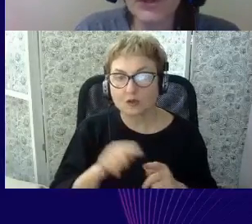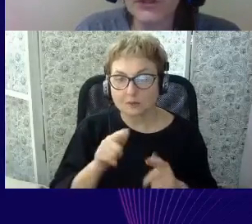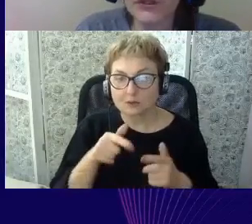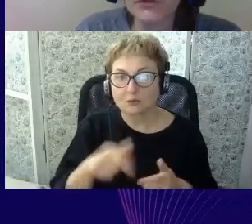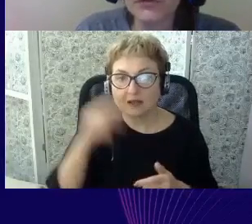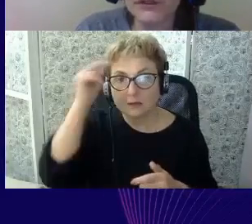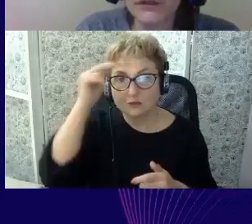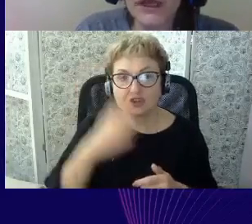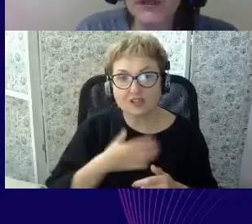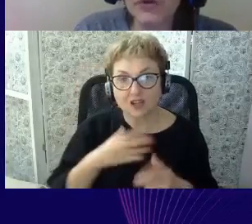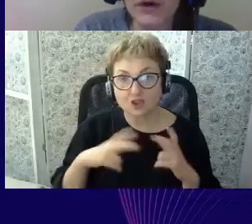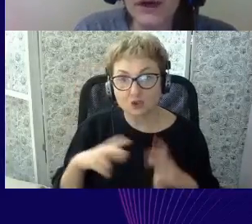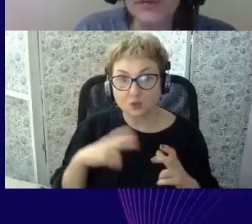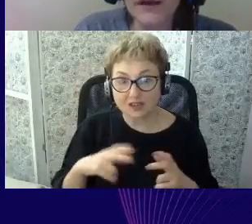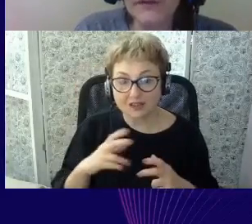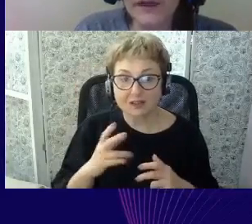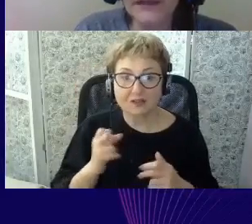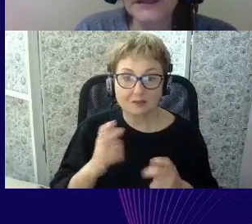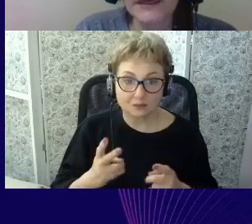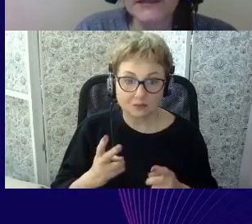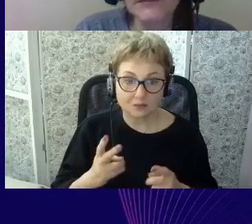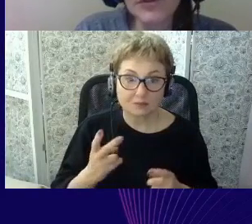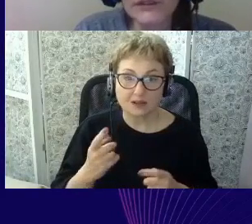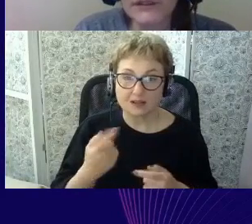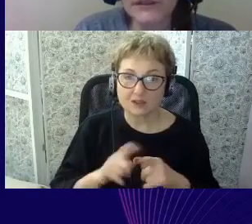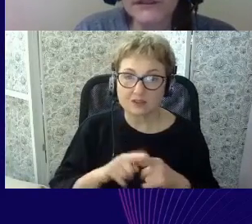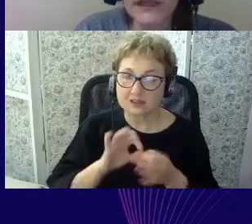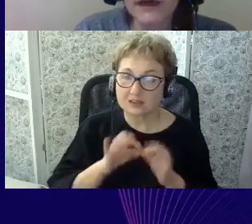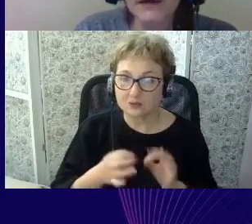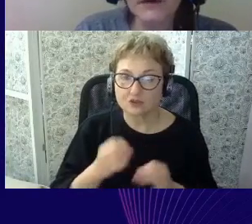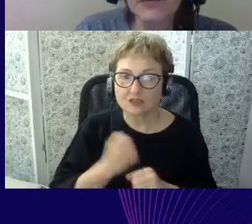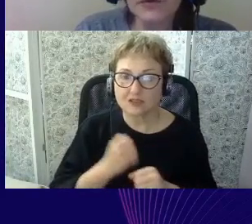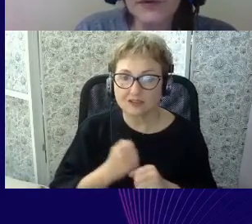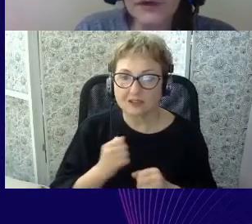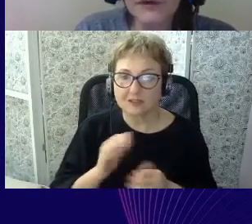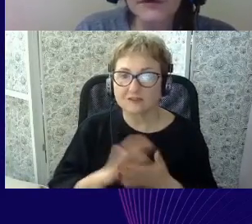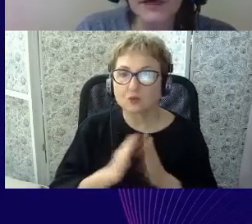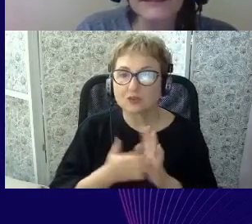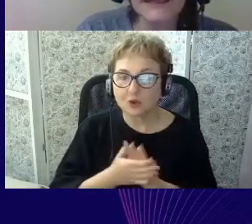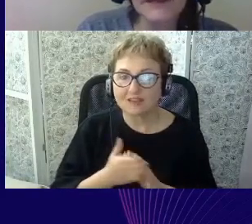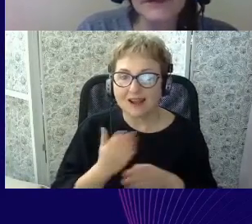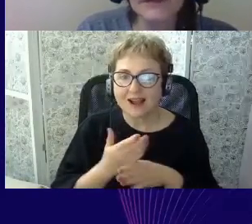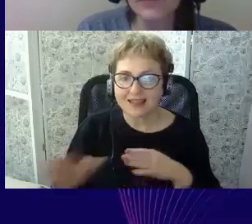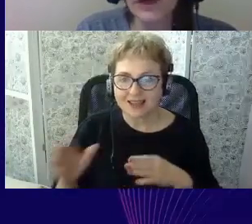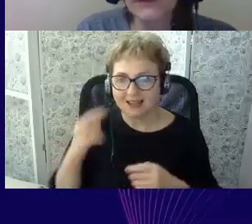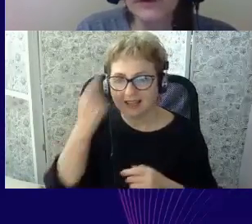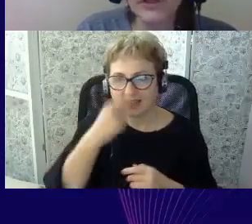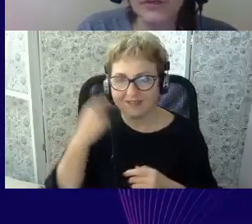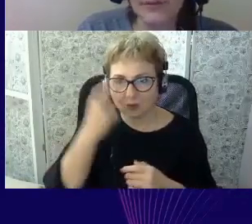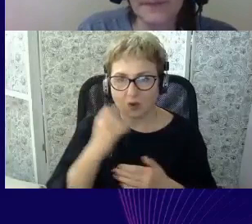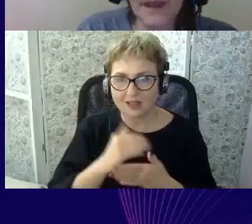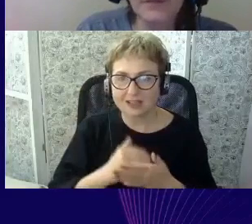на обучение наш студент. Но, как правило, это крайне сложно сделать в условиях отдельного